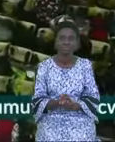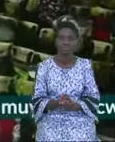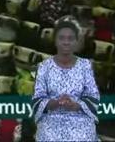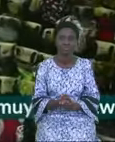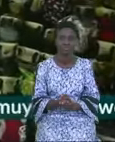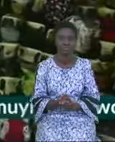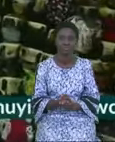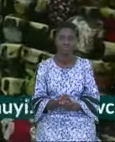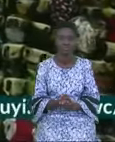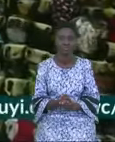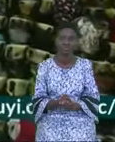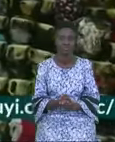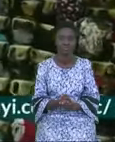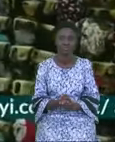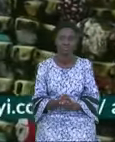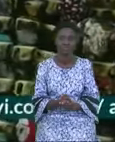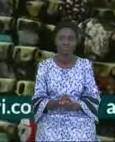merci